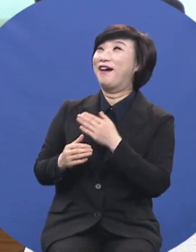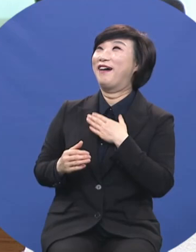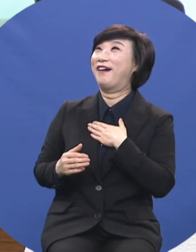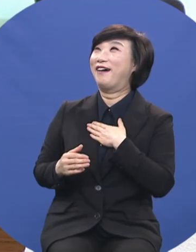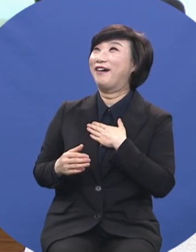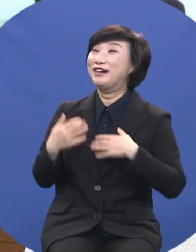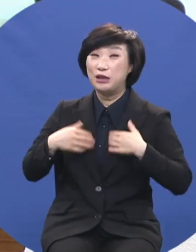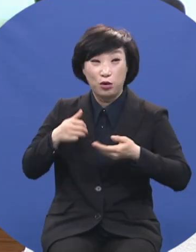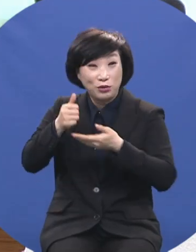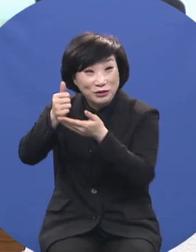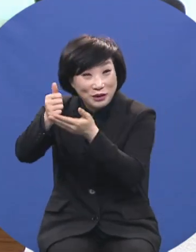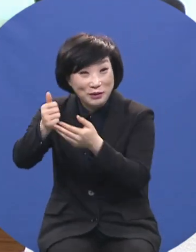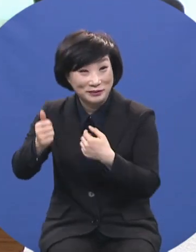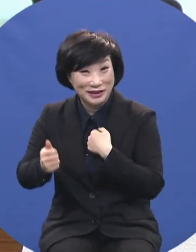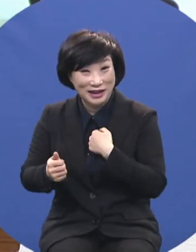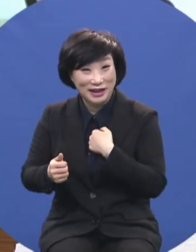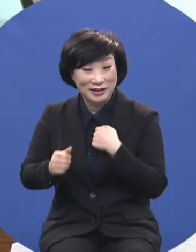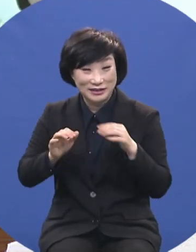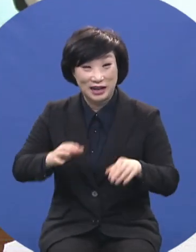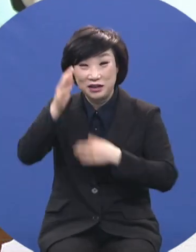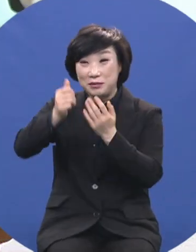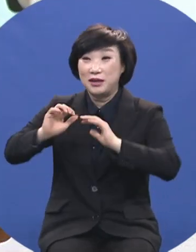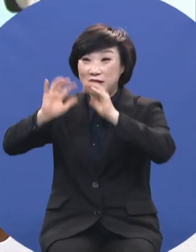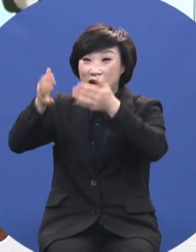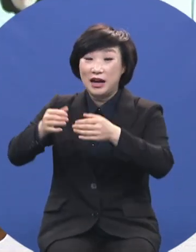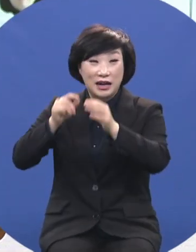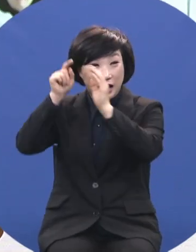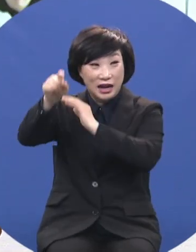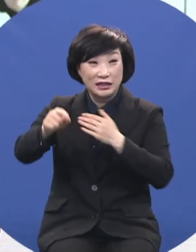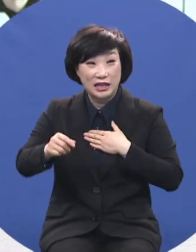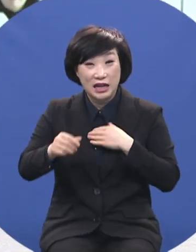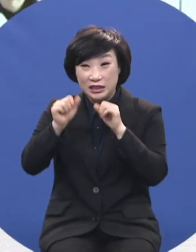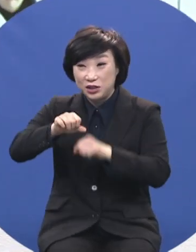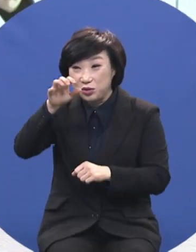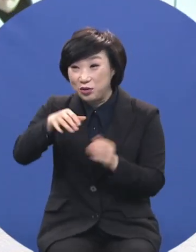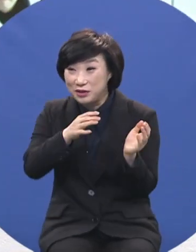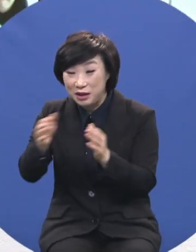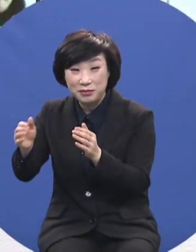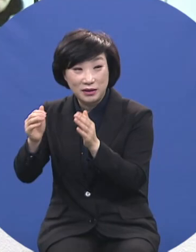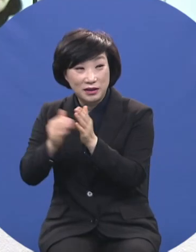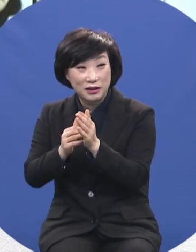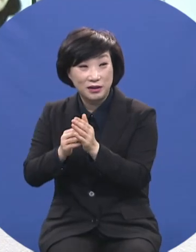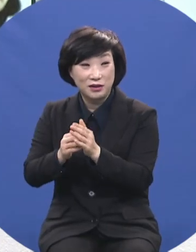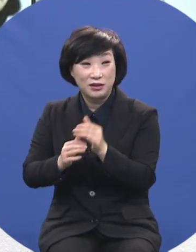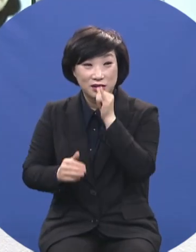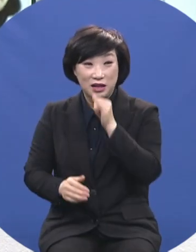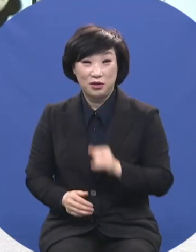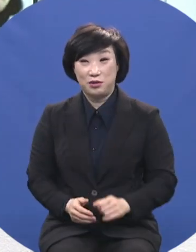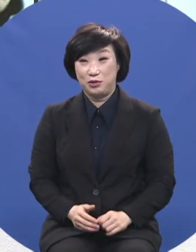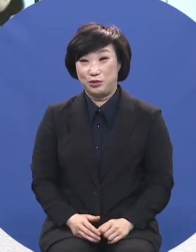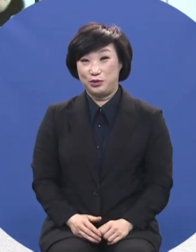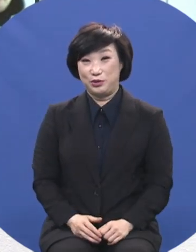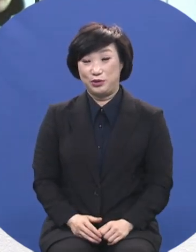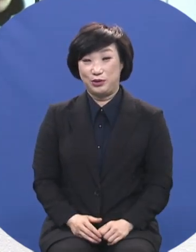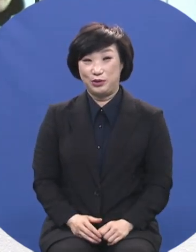영접하여 내가 하늘에 가서 너희 집을 예비하게, 너 있을 곳을 예비하겠다는 것입니다.